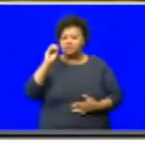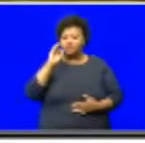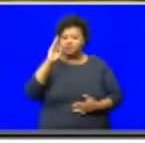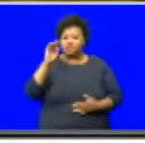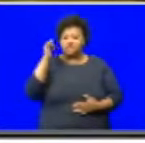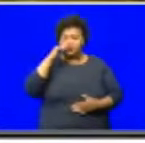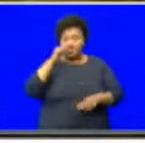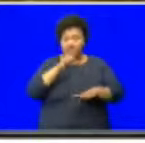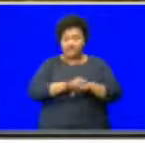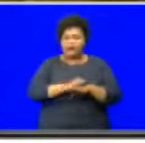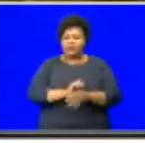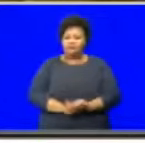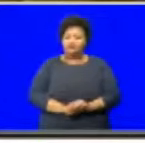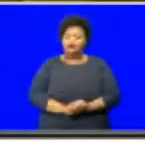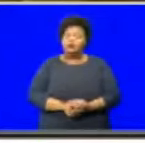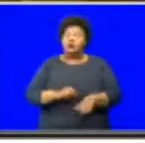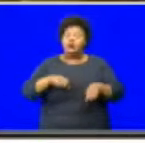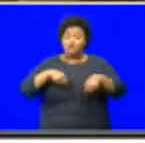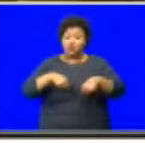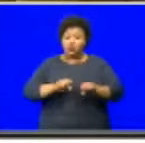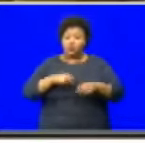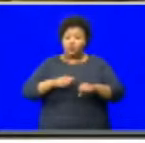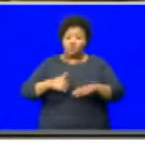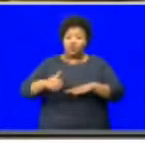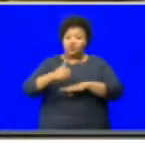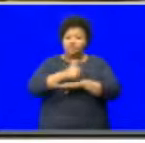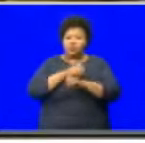7826 4803. Info nayenkundla yasePhondo Sibongile Motha